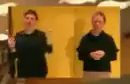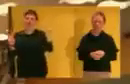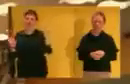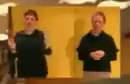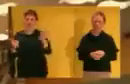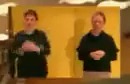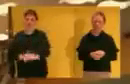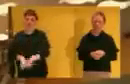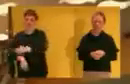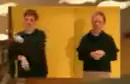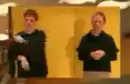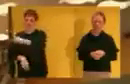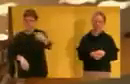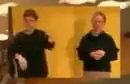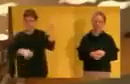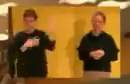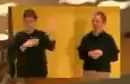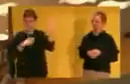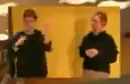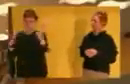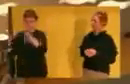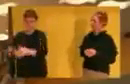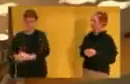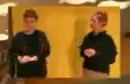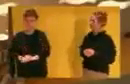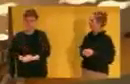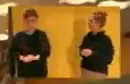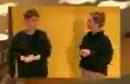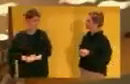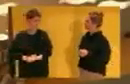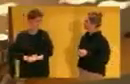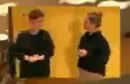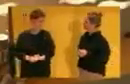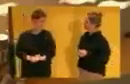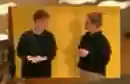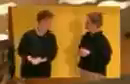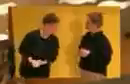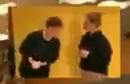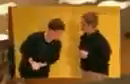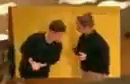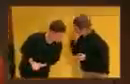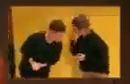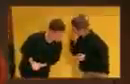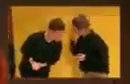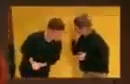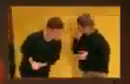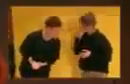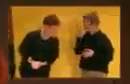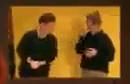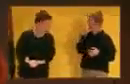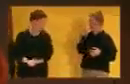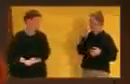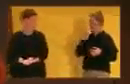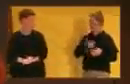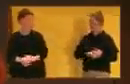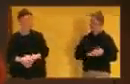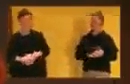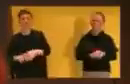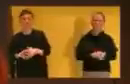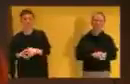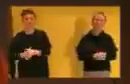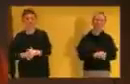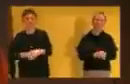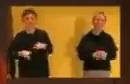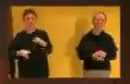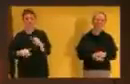abgezogen. Wie ist dort ihre Bereitschaft, ein Sicherheitskonzept zu erstellen, was uns alle zufrieden